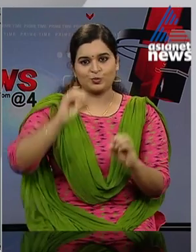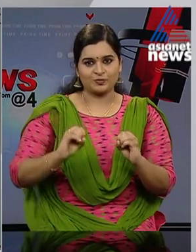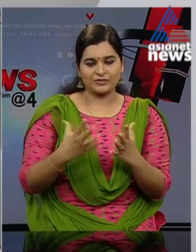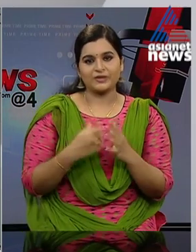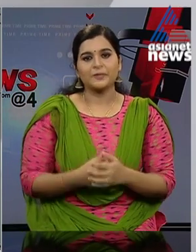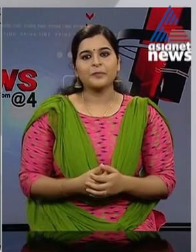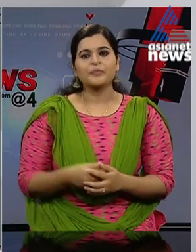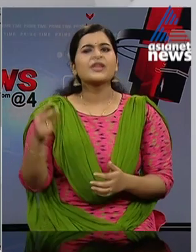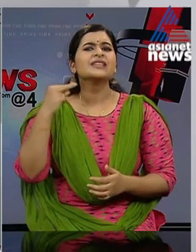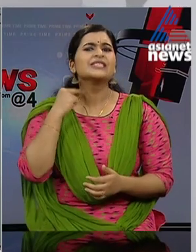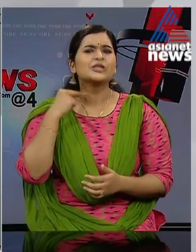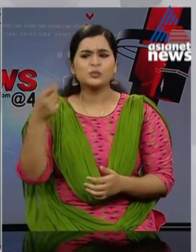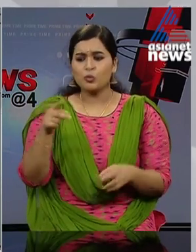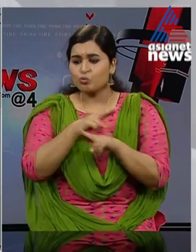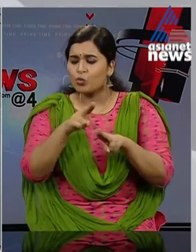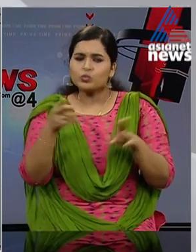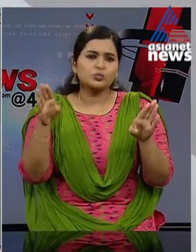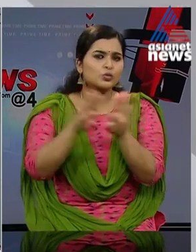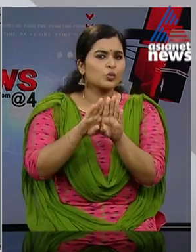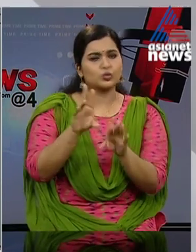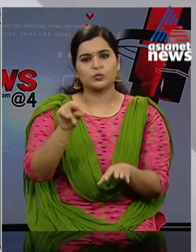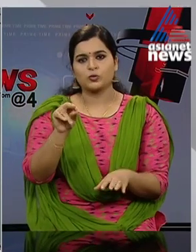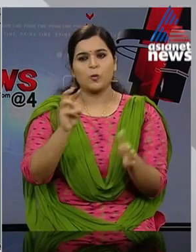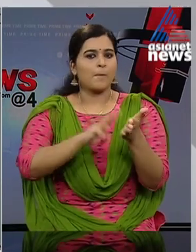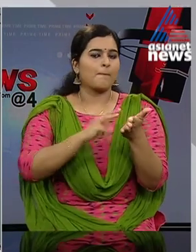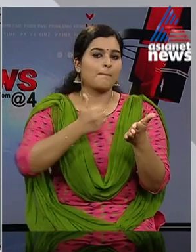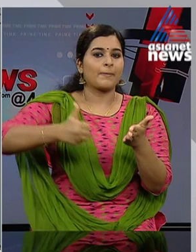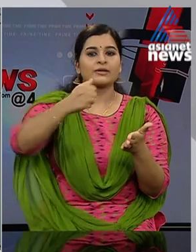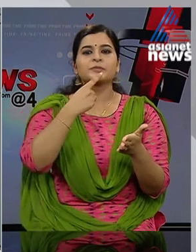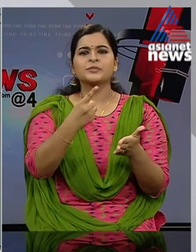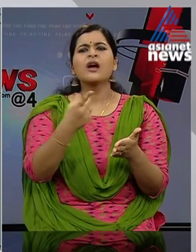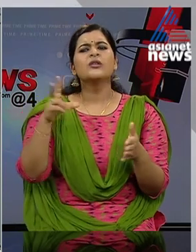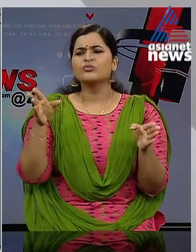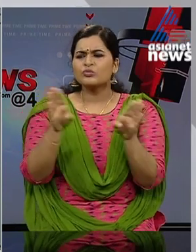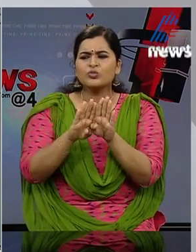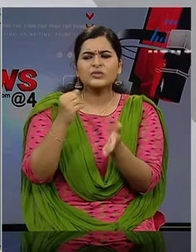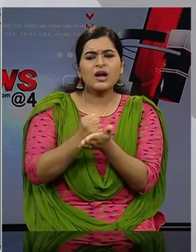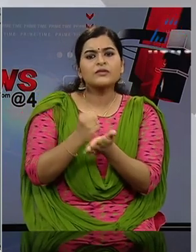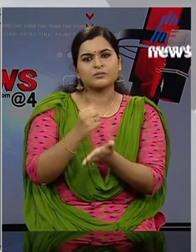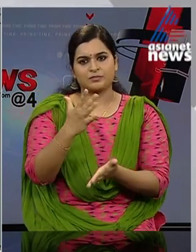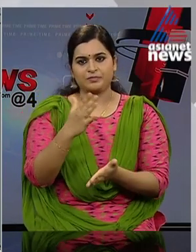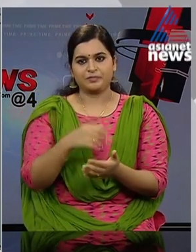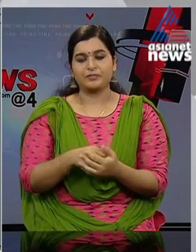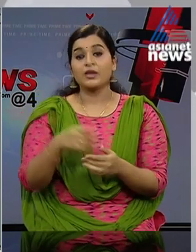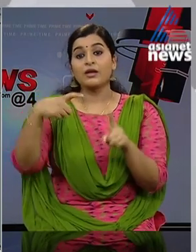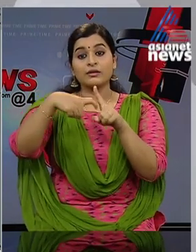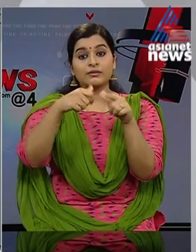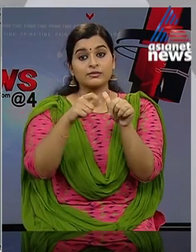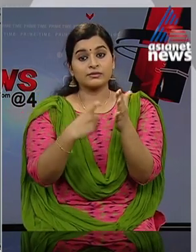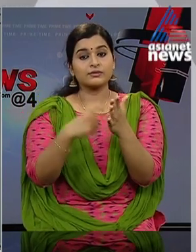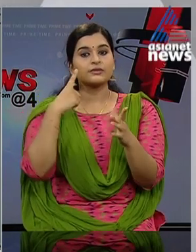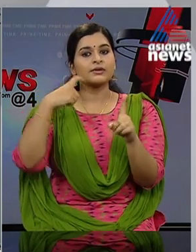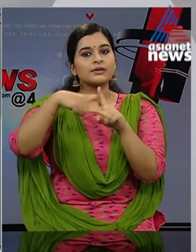തിരുവനന്തപുരം നഗരം അടയ്ക്കില്ലെന്ന് മന്ത്രി കടകംപള്ളി സുരേന്ദ്രൻ. അടയ്ക്കേണ്ട സാഹചര്യമില്ല. കരിക്കകം മേഖലയെ കൂടി കണ്ടെയ്ൻമെന്റ് സോണായി